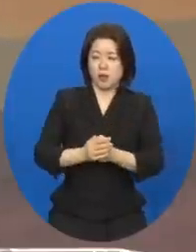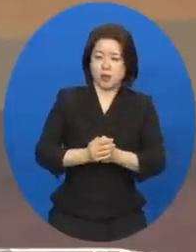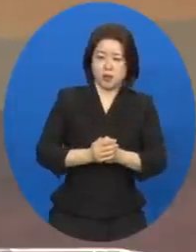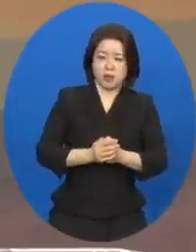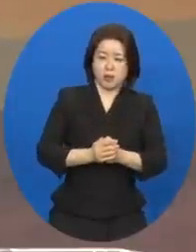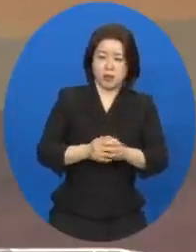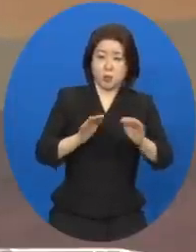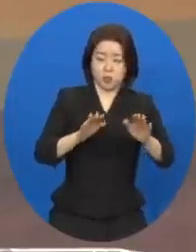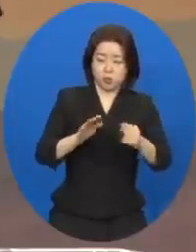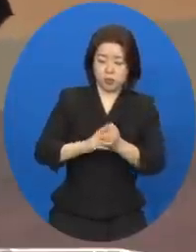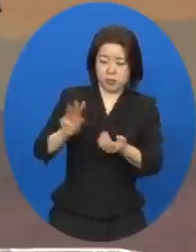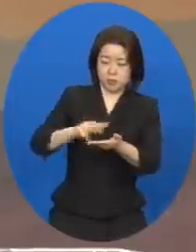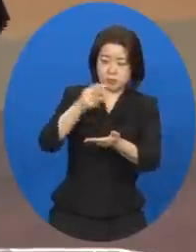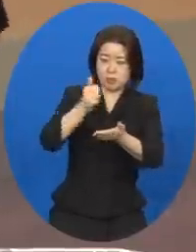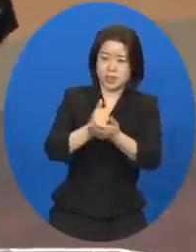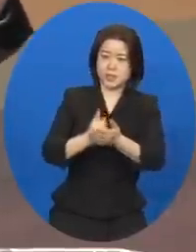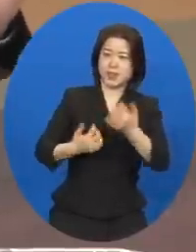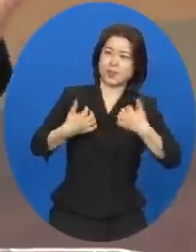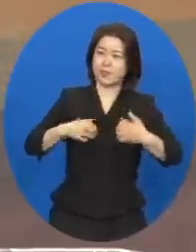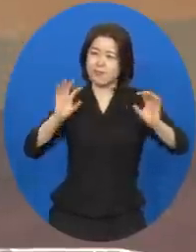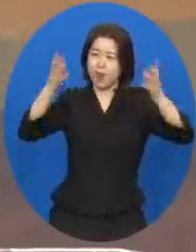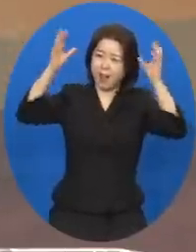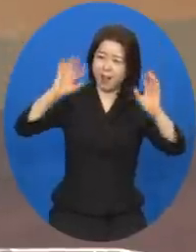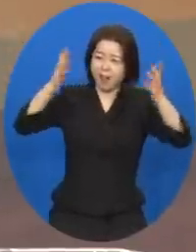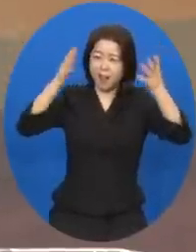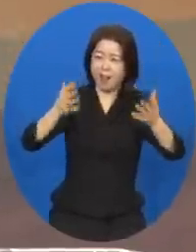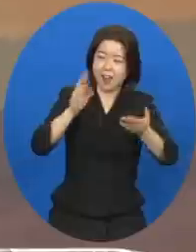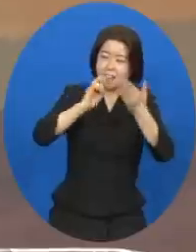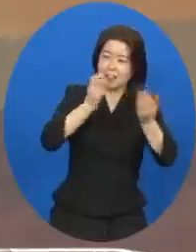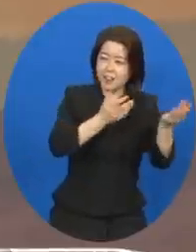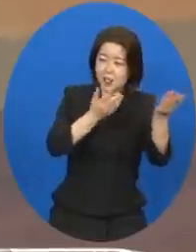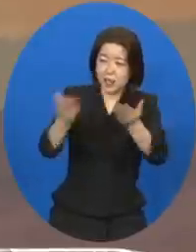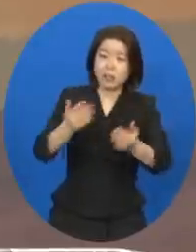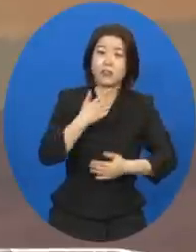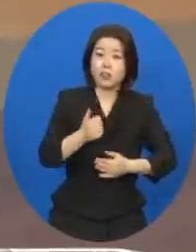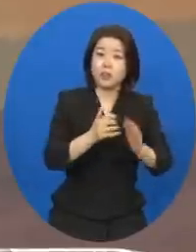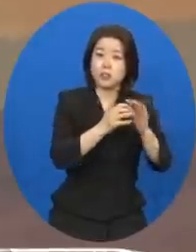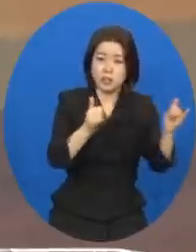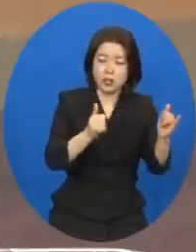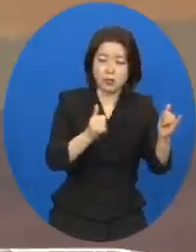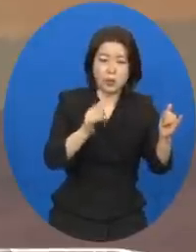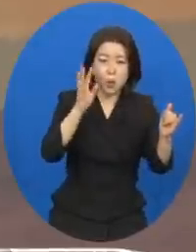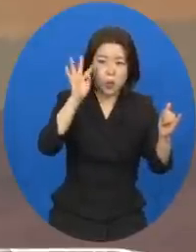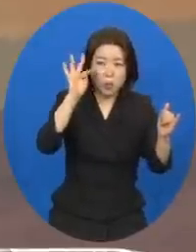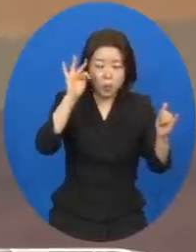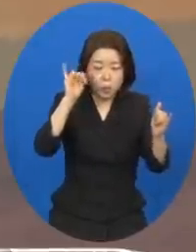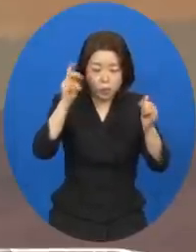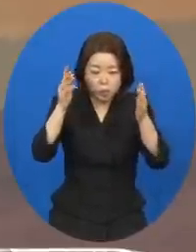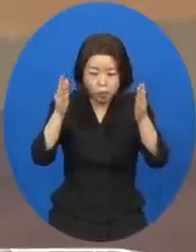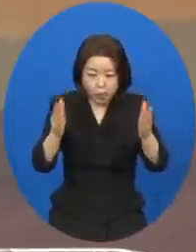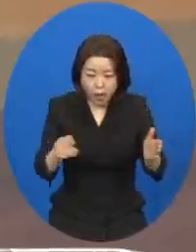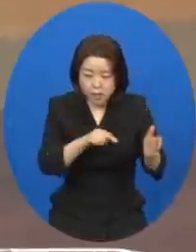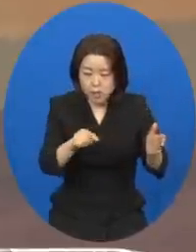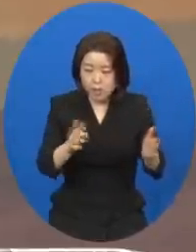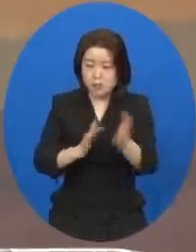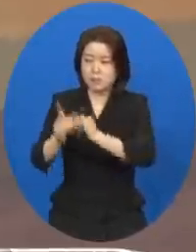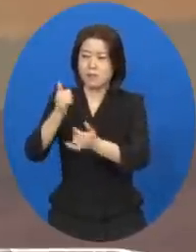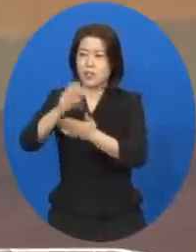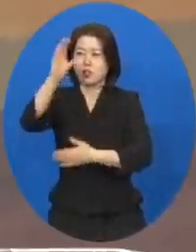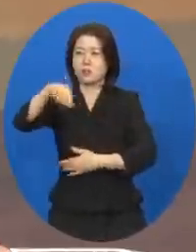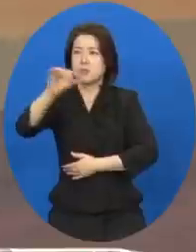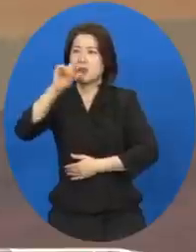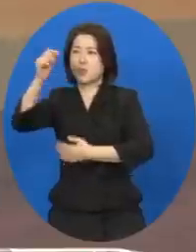환호성을 지르고 찬양하고 그러던 그 사람들이 요 며칠 사이에 예수님 십자가에 못 박아라